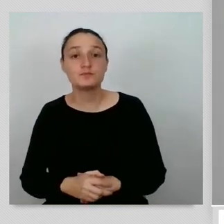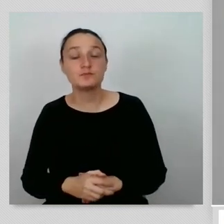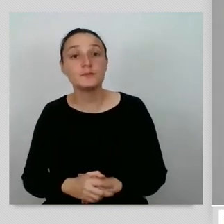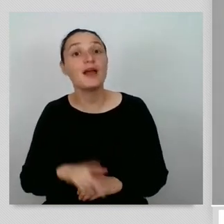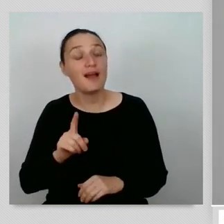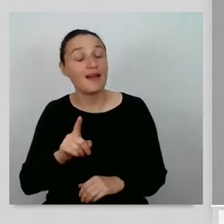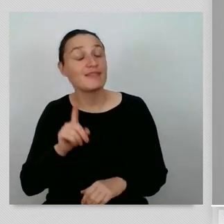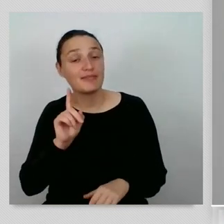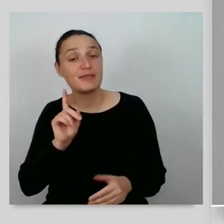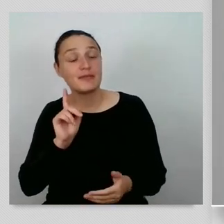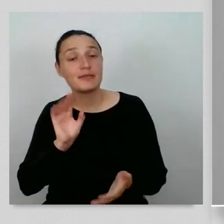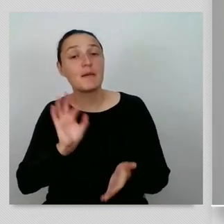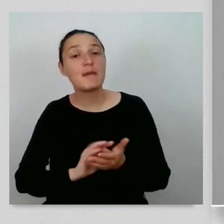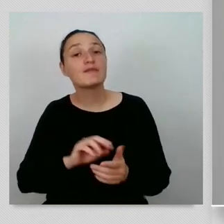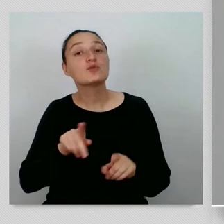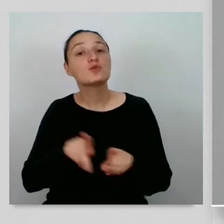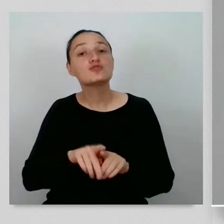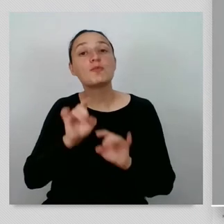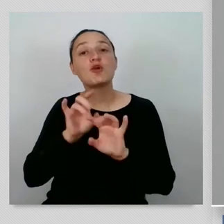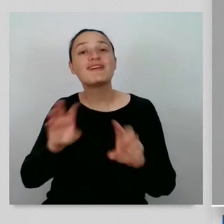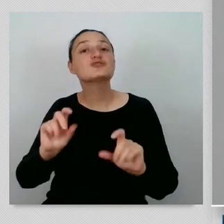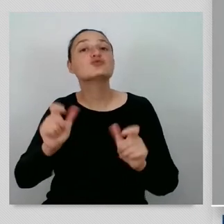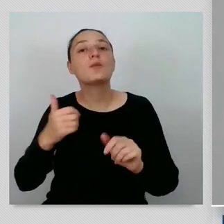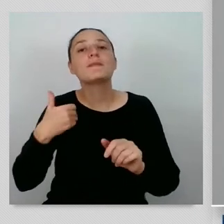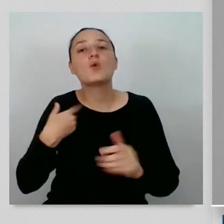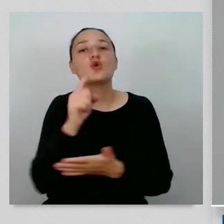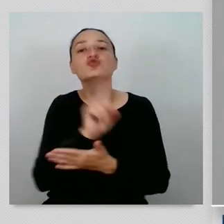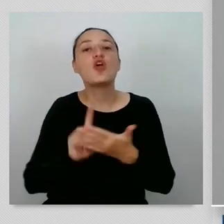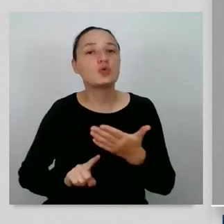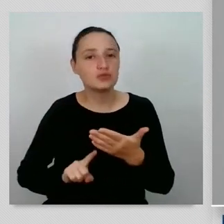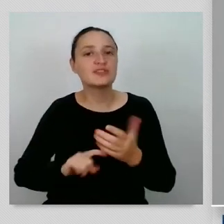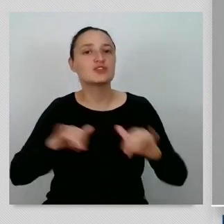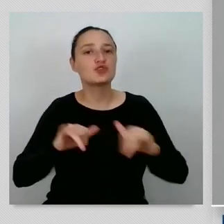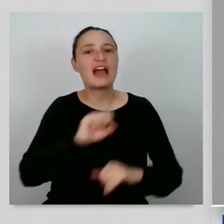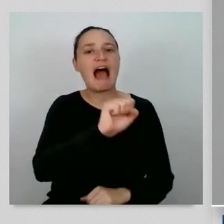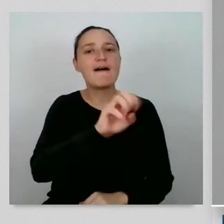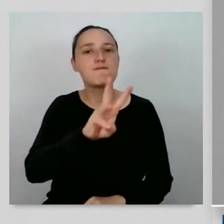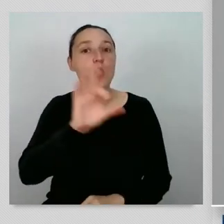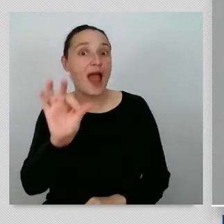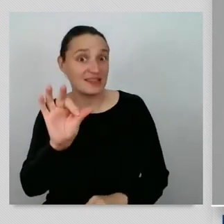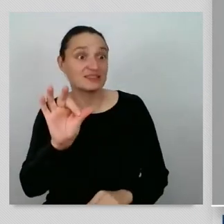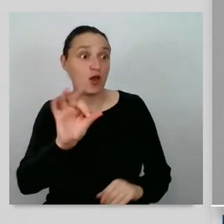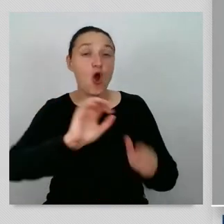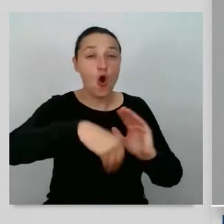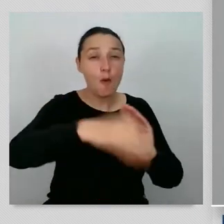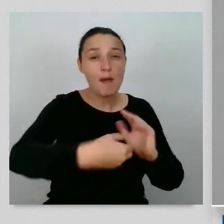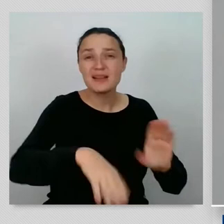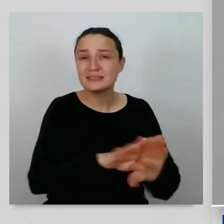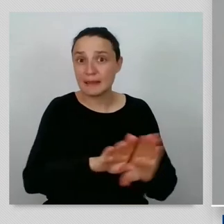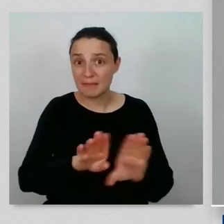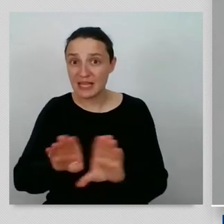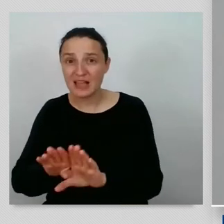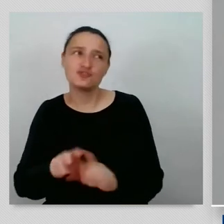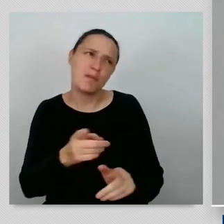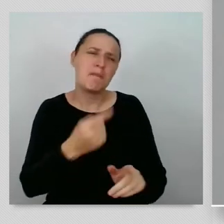to, o czym też powiedział pan profesor, to co wydarzyło się na Śląsku w czasach rządu AWS-u, zamknięcie wtedy kopalń przy stosunkowo niewielkich albo